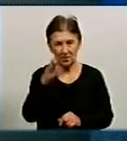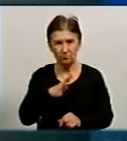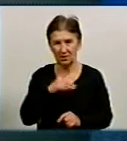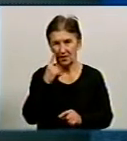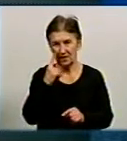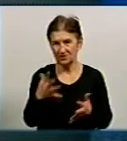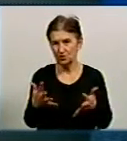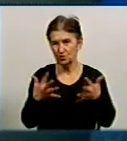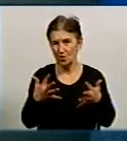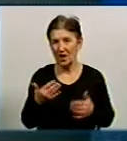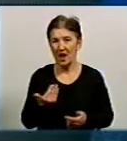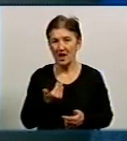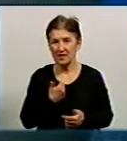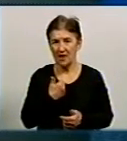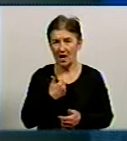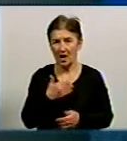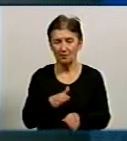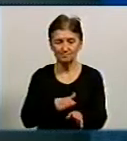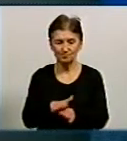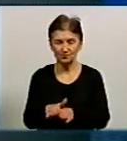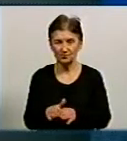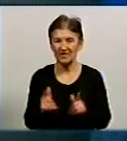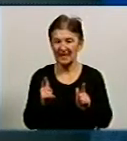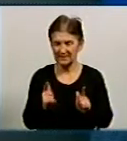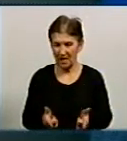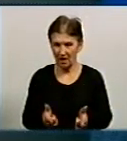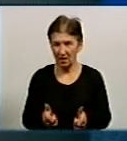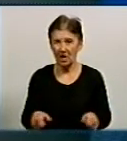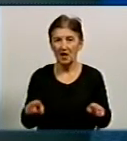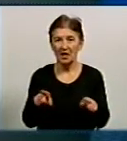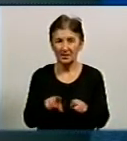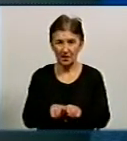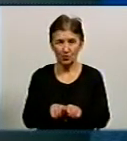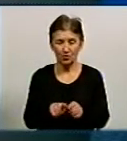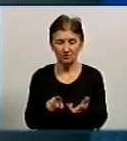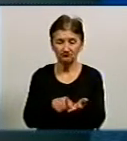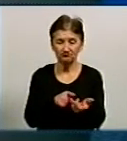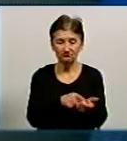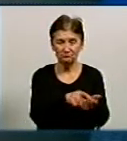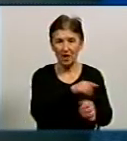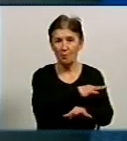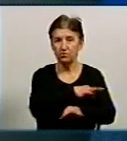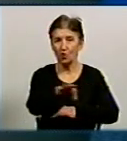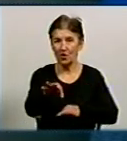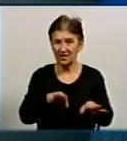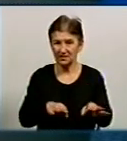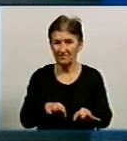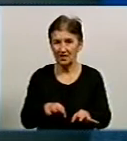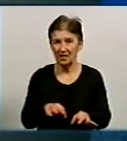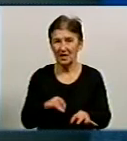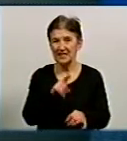і принципова. Я абсолютно за те, щоб ми зробили таку категорію проєктів з, ну,